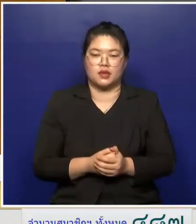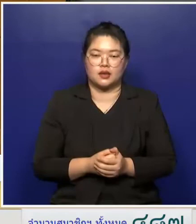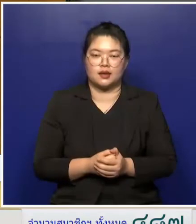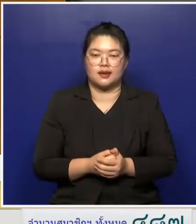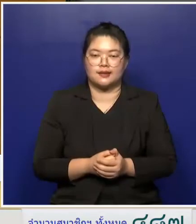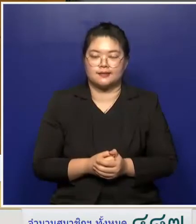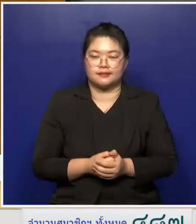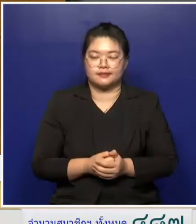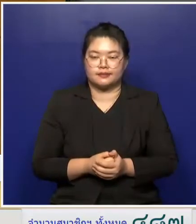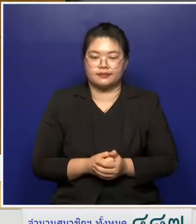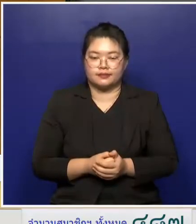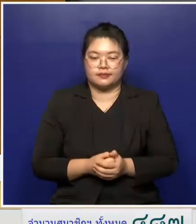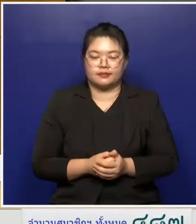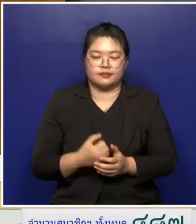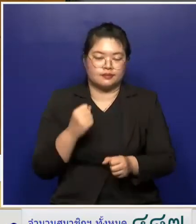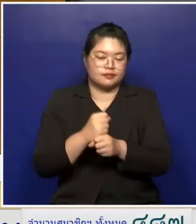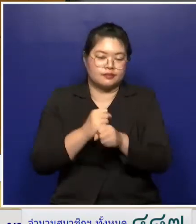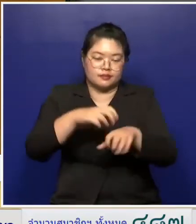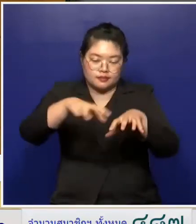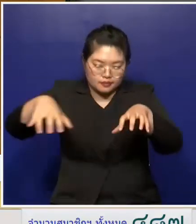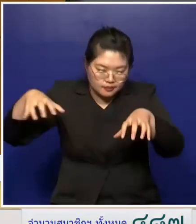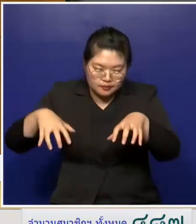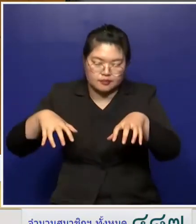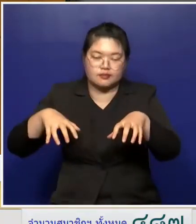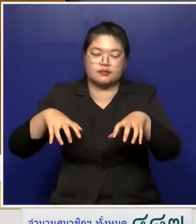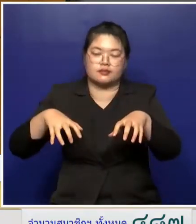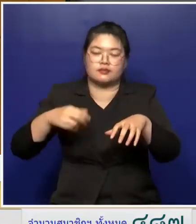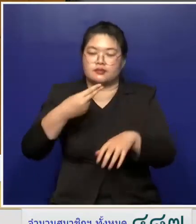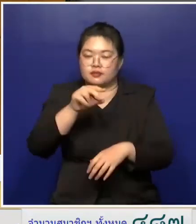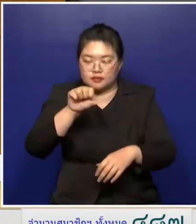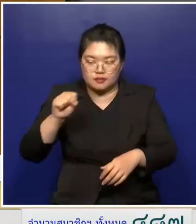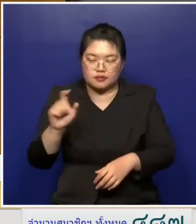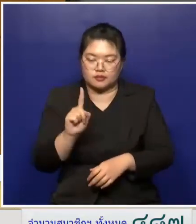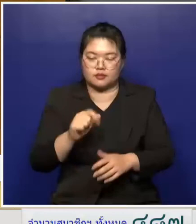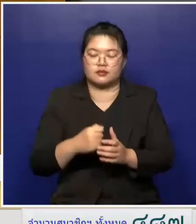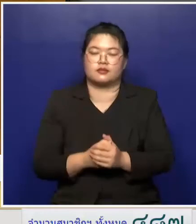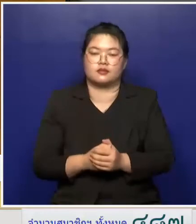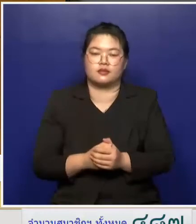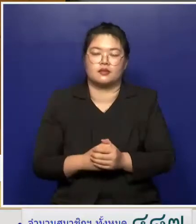สูตที่มีทั้งผู้บริหาร ตลการ์และก็อ word in ΆUB